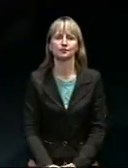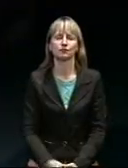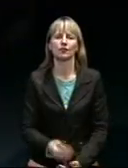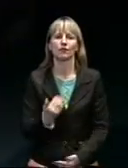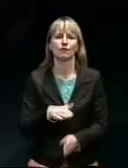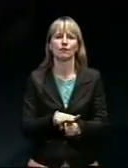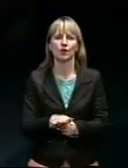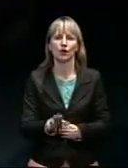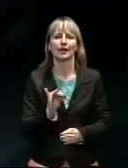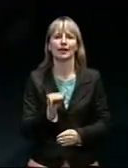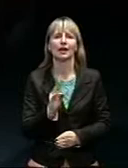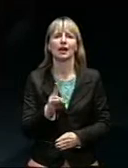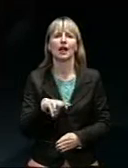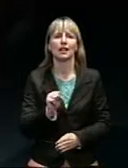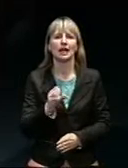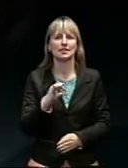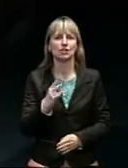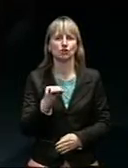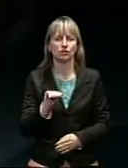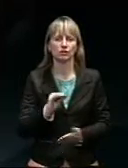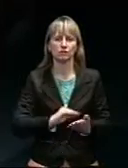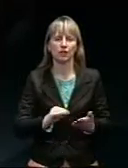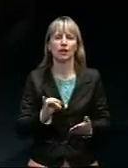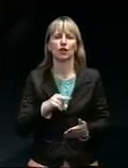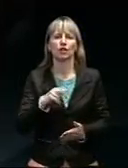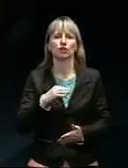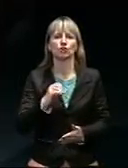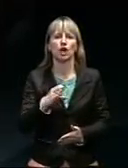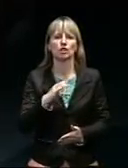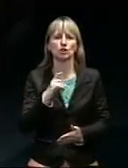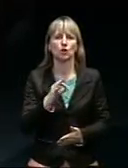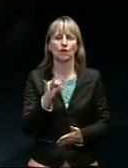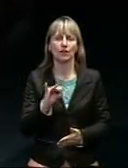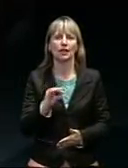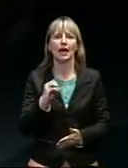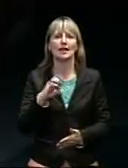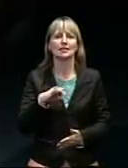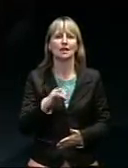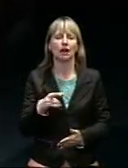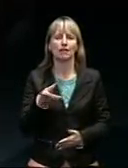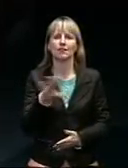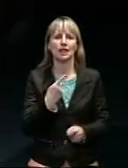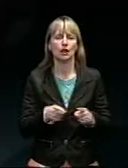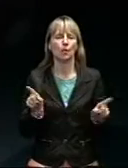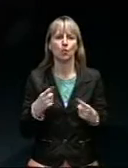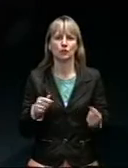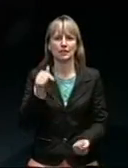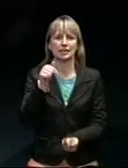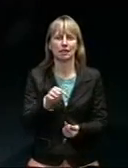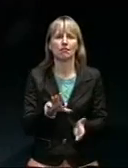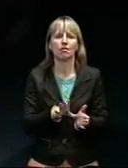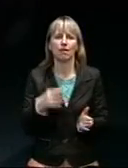і класичні твори, і джазові, і естрадні. Ну, все це музика із різною енергетикою. От що